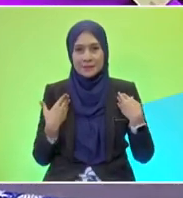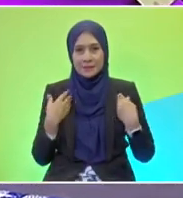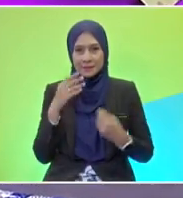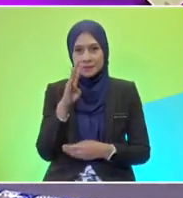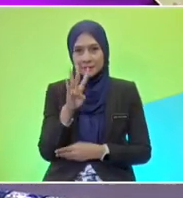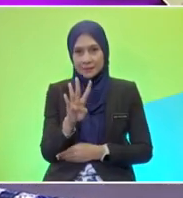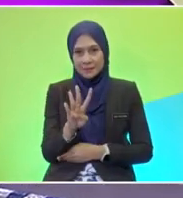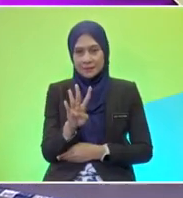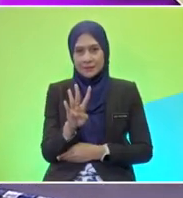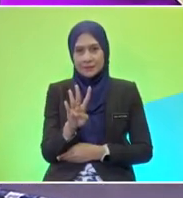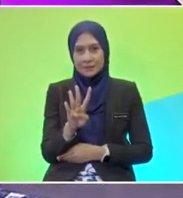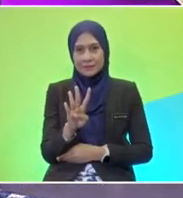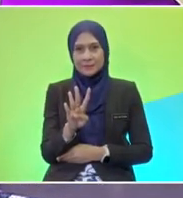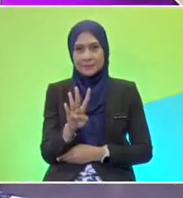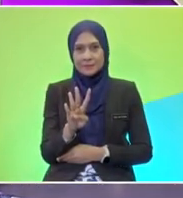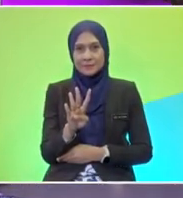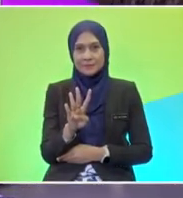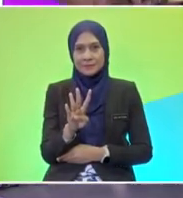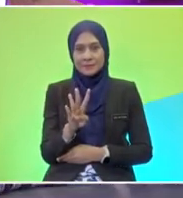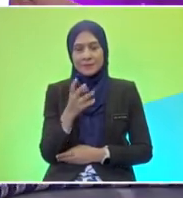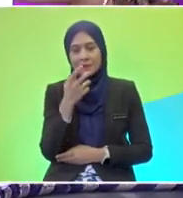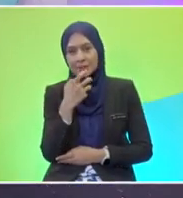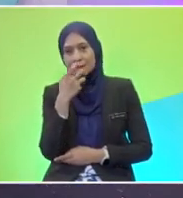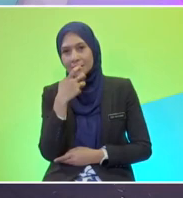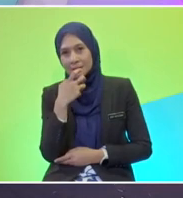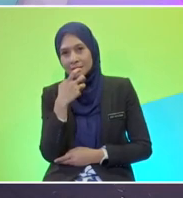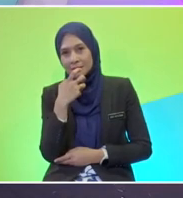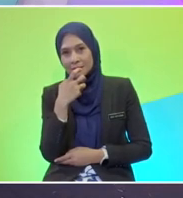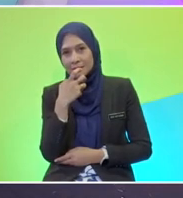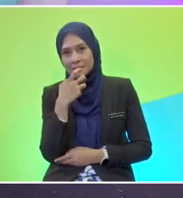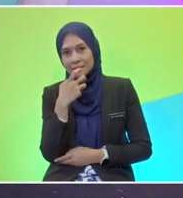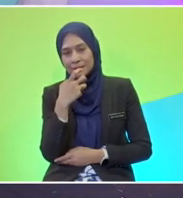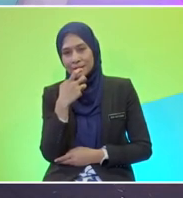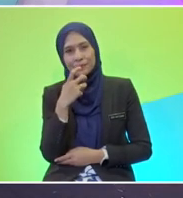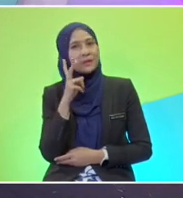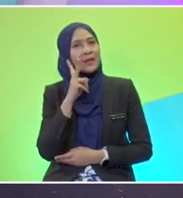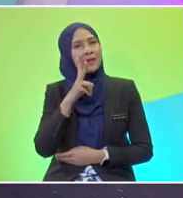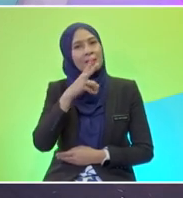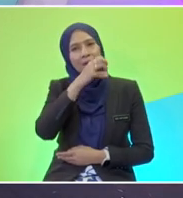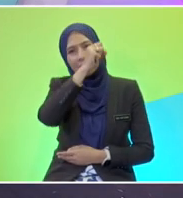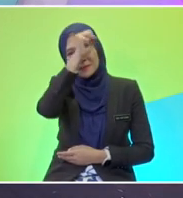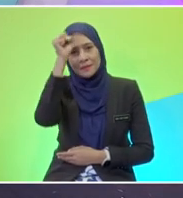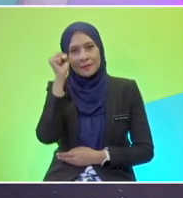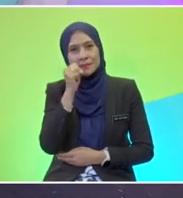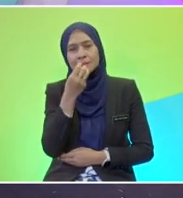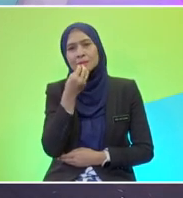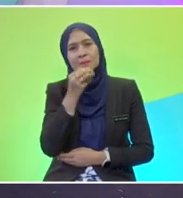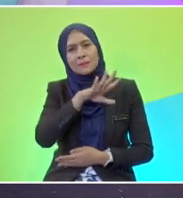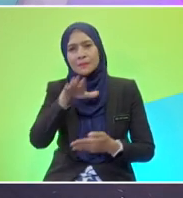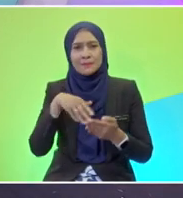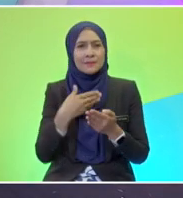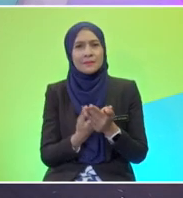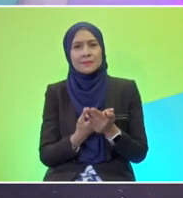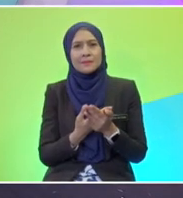sini. Okey, dah ada empat. Kak Fika makan semua. Sebab hari ini Kak Fika lapar. Kak Fika